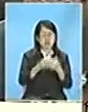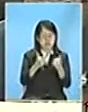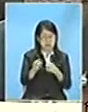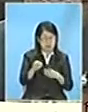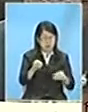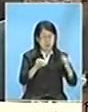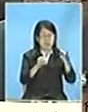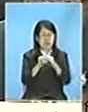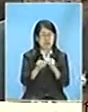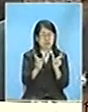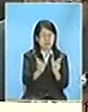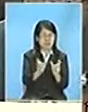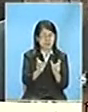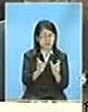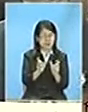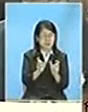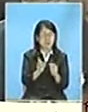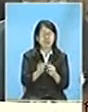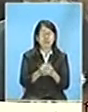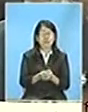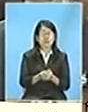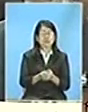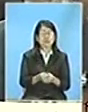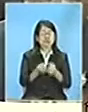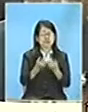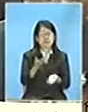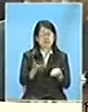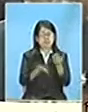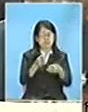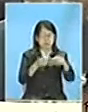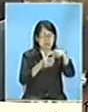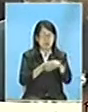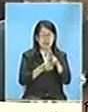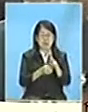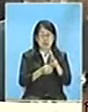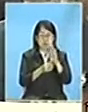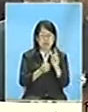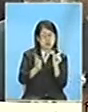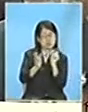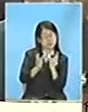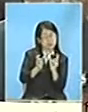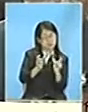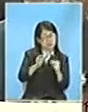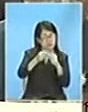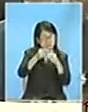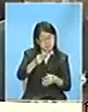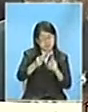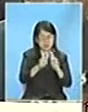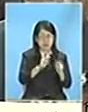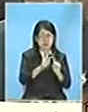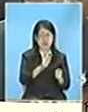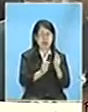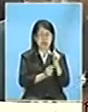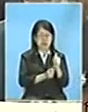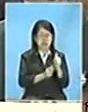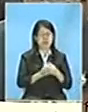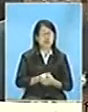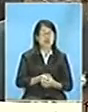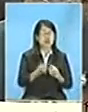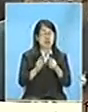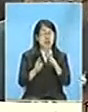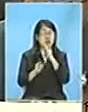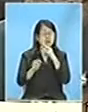เว้นแต่พระบัญญัตินะฉบับนี้บัญญัติไว้เป็นอย่างอื่นอันนี้ก็เป็นเรื่องถ้าหากตัด